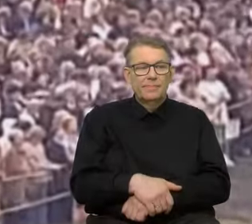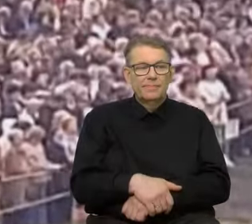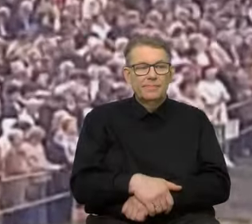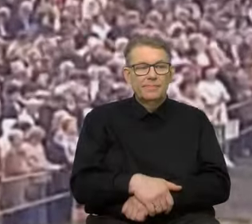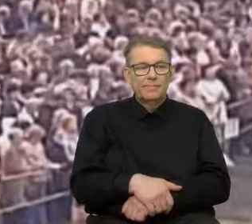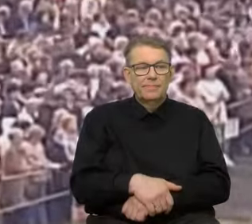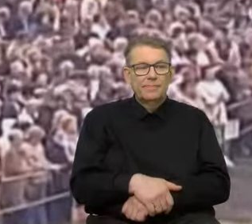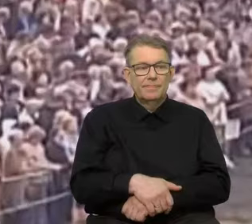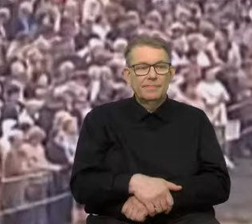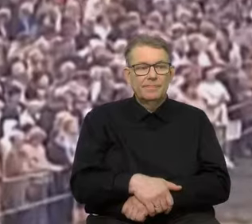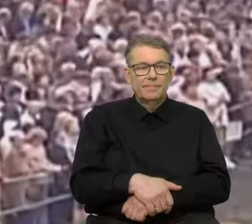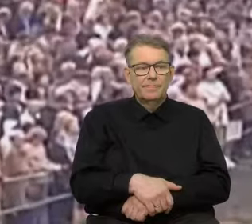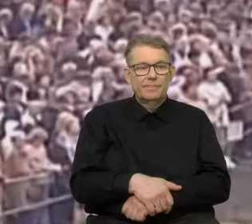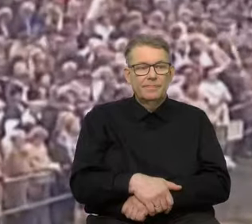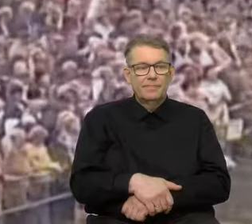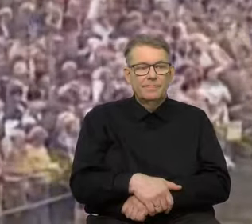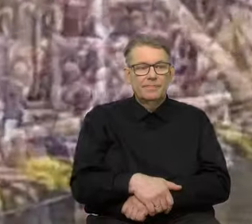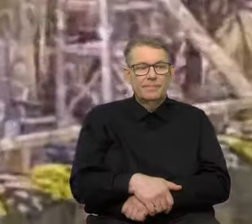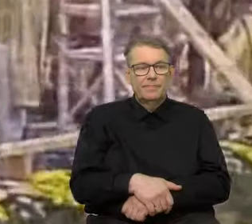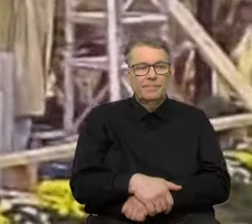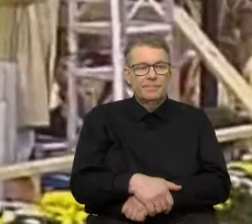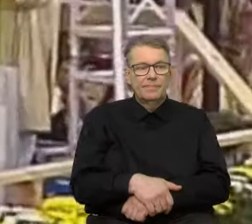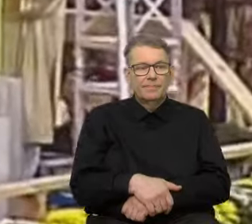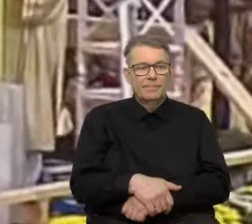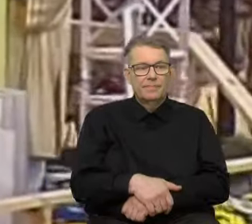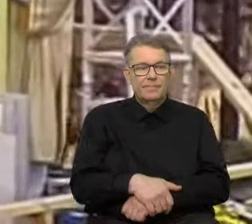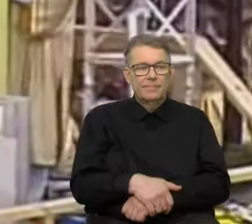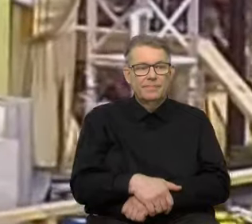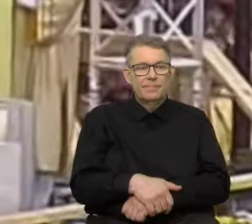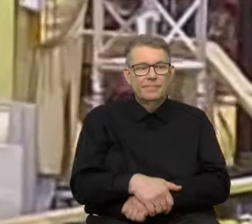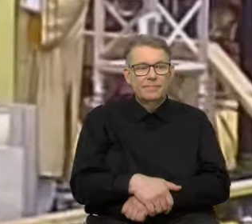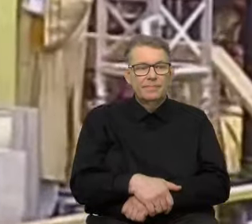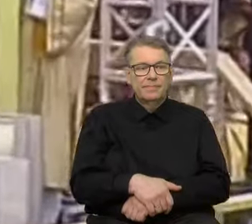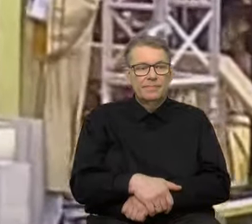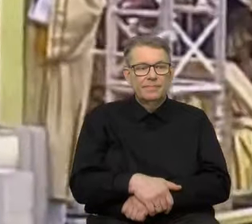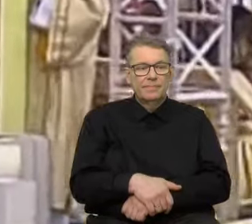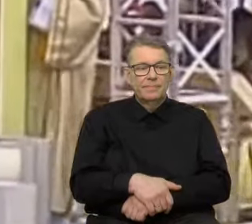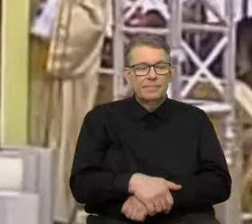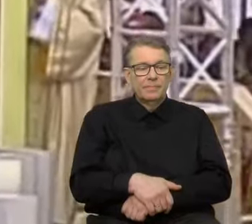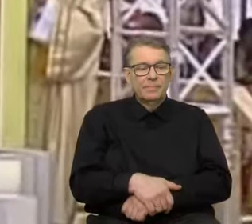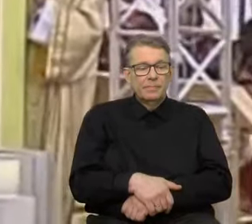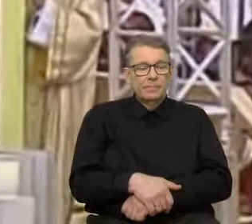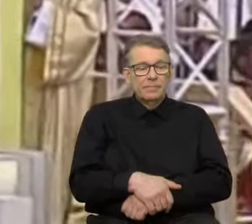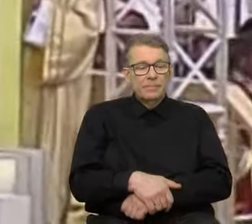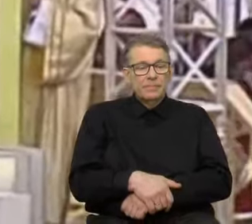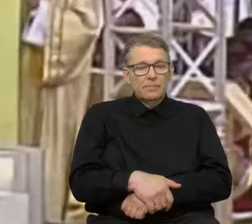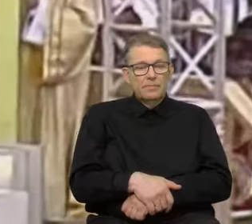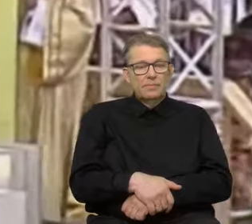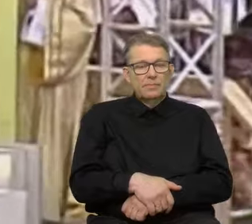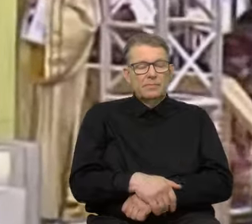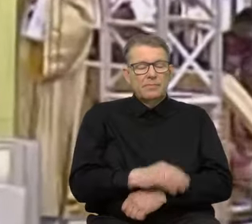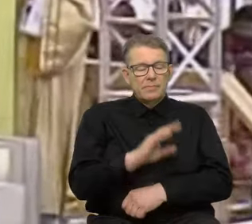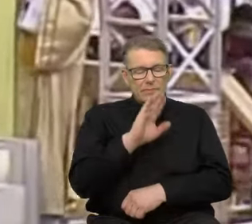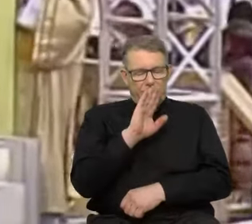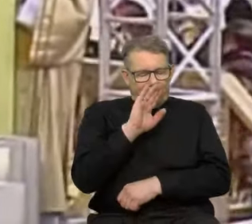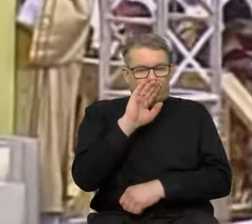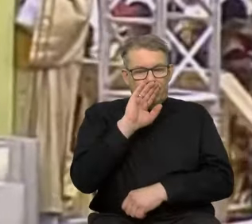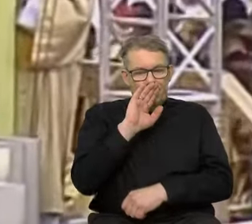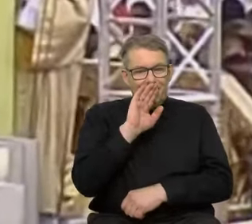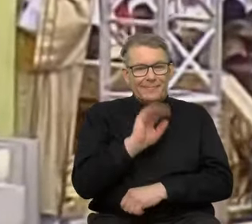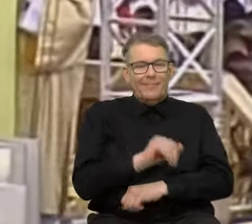appelletur, in nomine Patris et Filii et Spiritus Sancti.